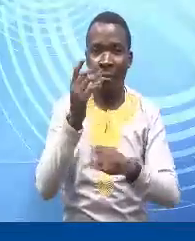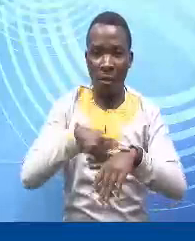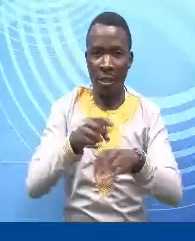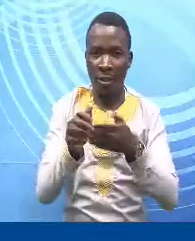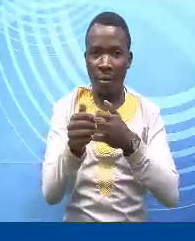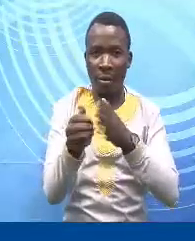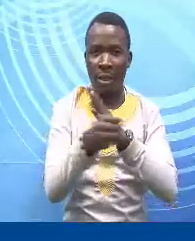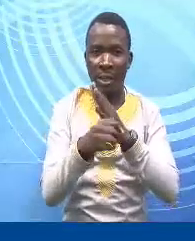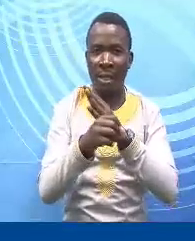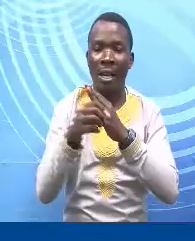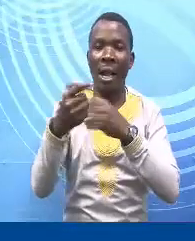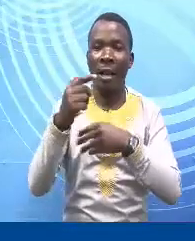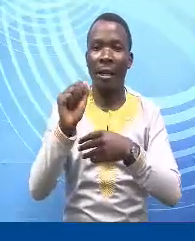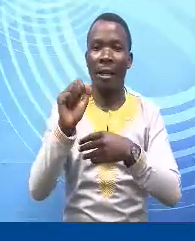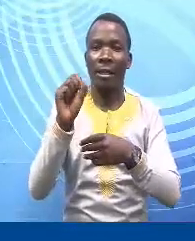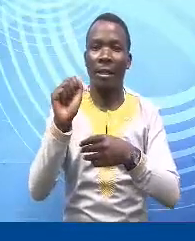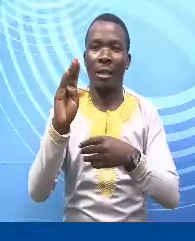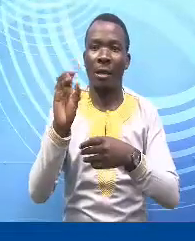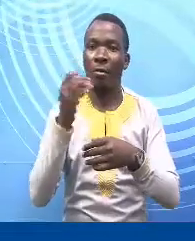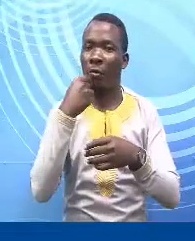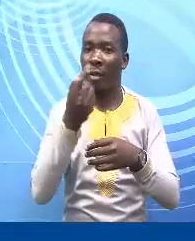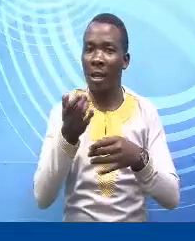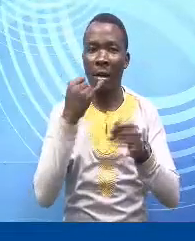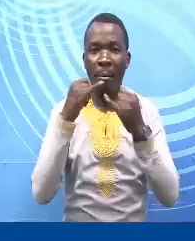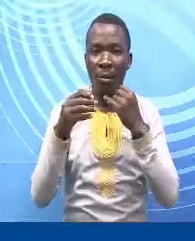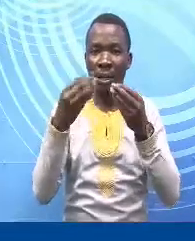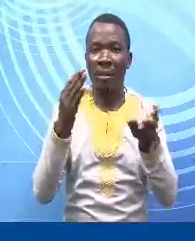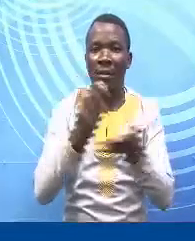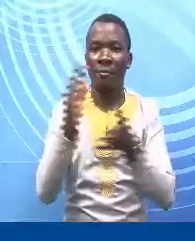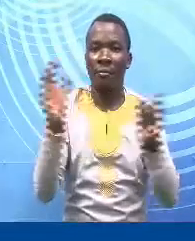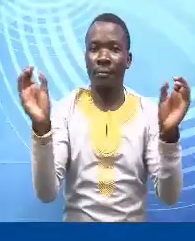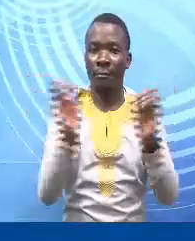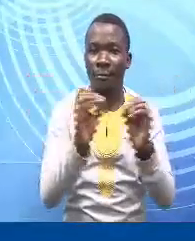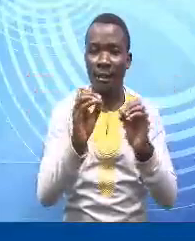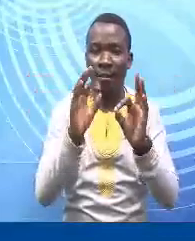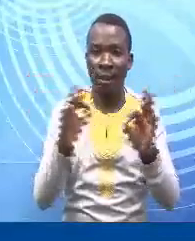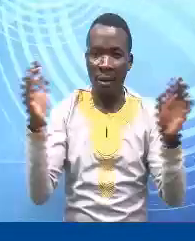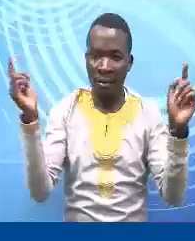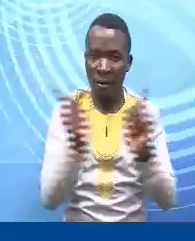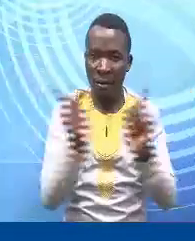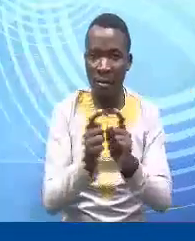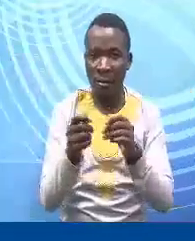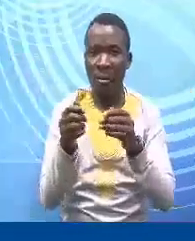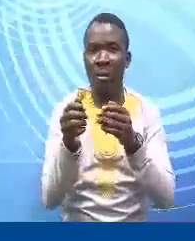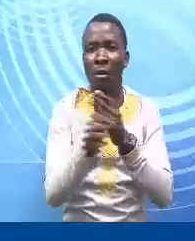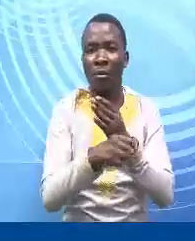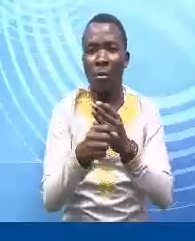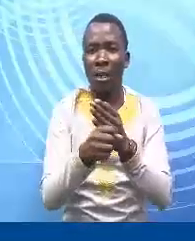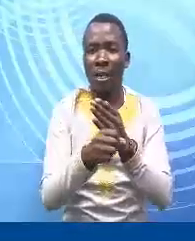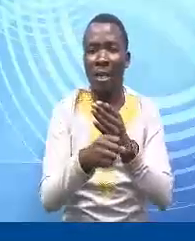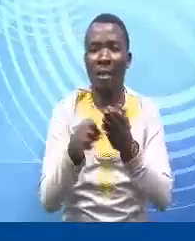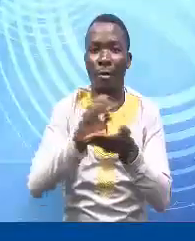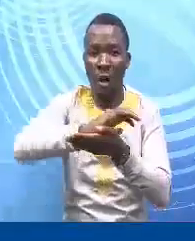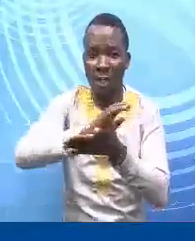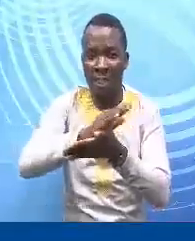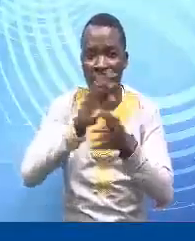ubuyobozi bw'akarere ka Gasabo bwo buvuga ko ngo aya makuru yatanzwe nta kuri kurimo. Ibyo bahuriza n'uho n'umurenge wa Gatsata, ibyo